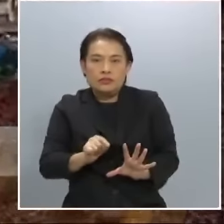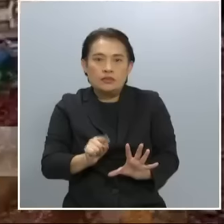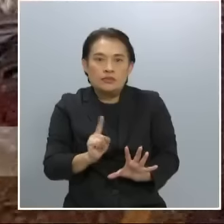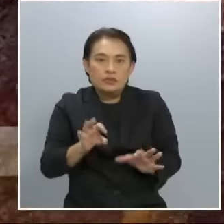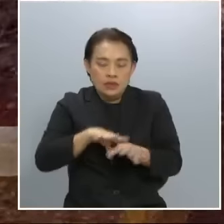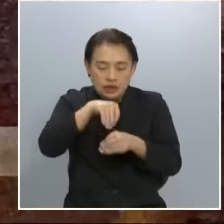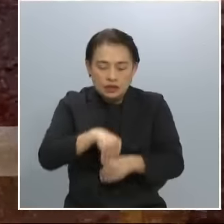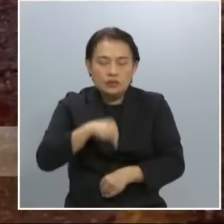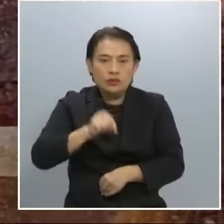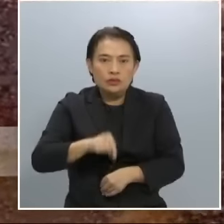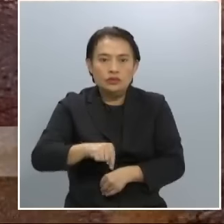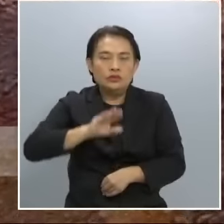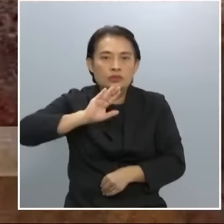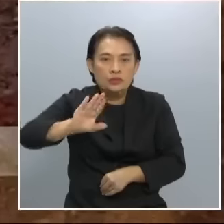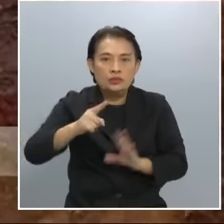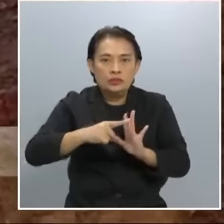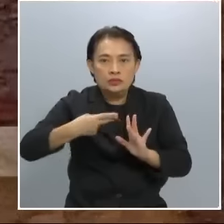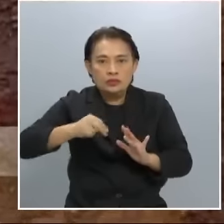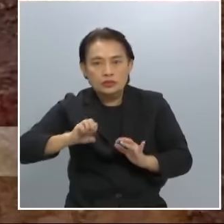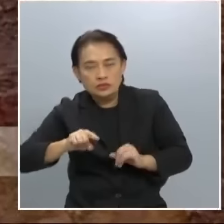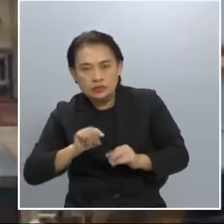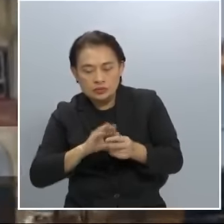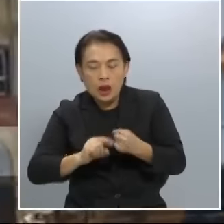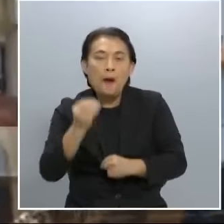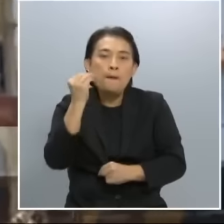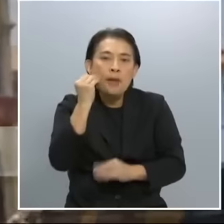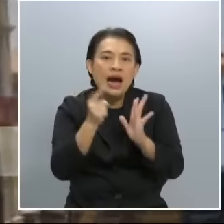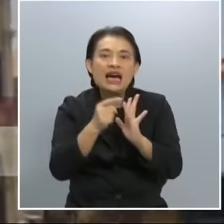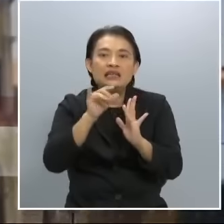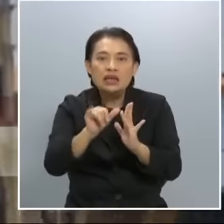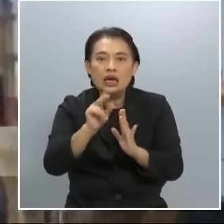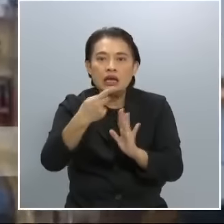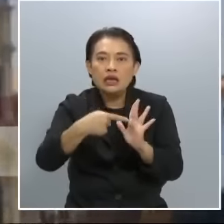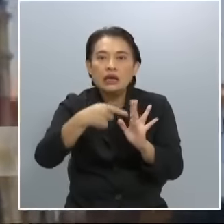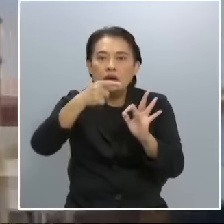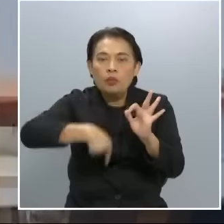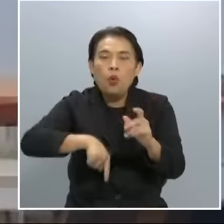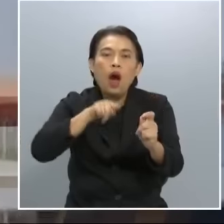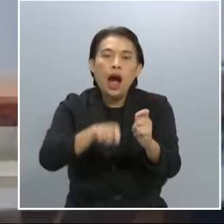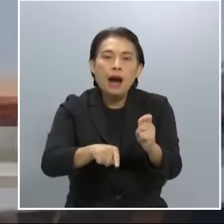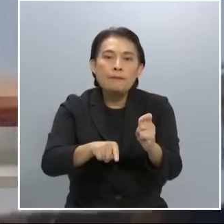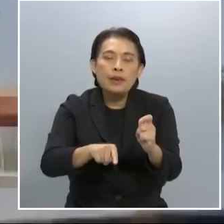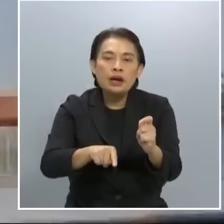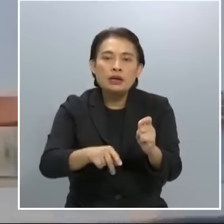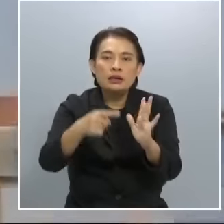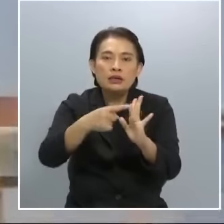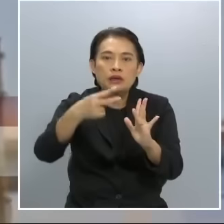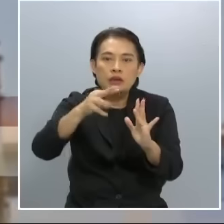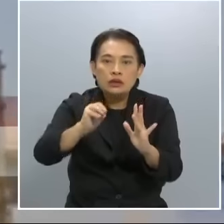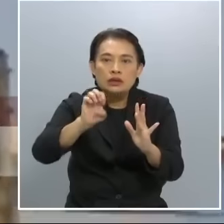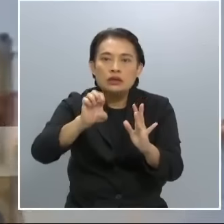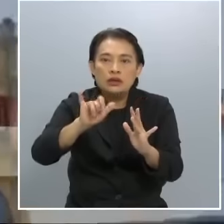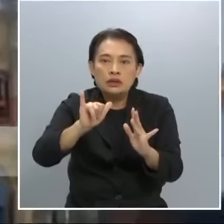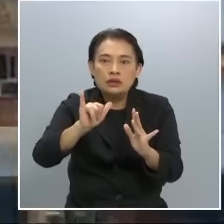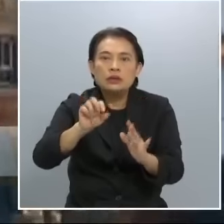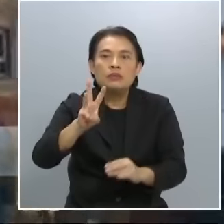ในด่านพรมแดนถาวรเมียวดีแห่งที่2ที่บ้านเยปู่อำเภอเมียวดี ซึ่งอยู่ฝั่งตรงกันข้ามกับด่านพร